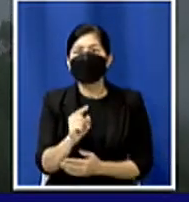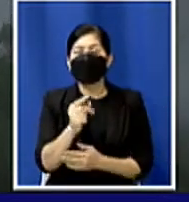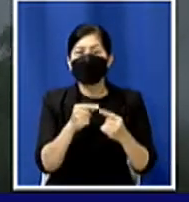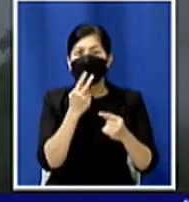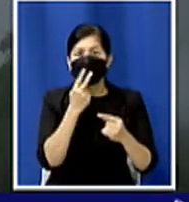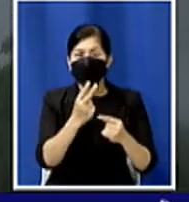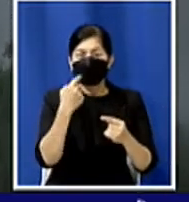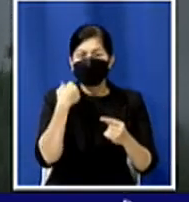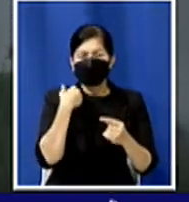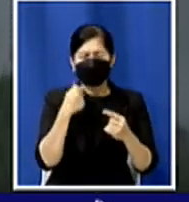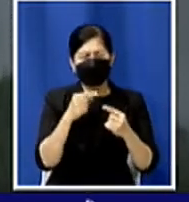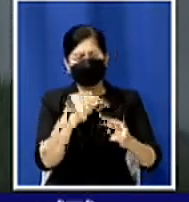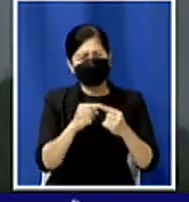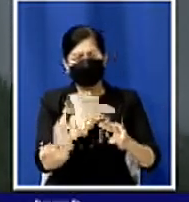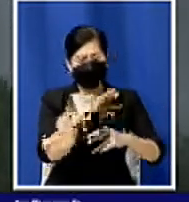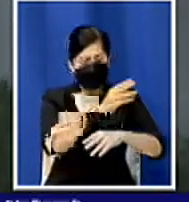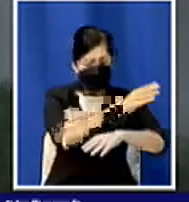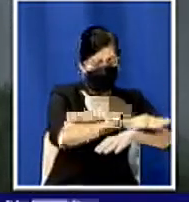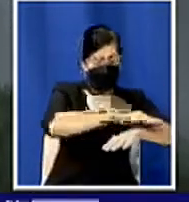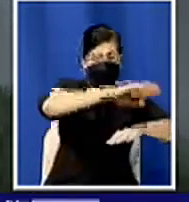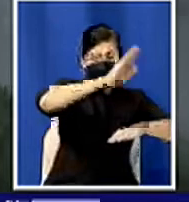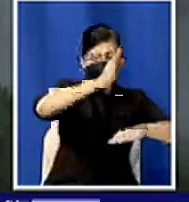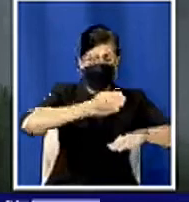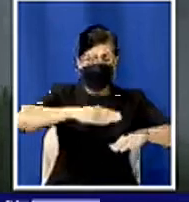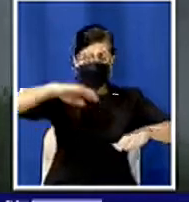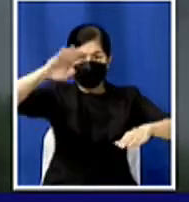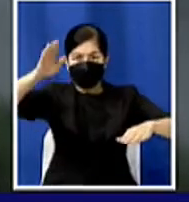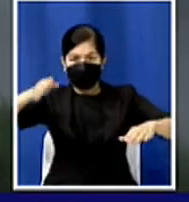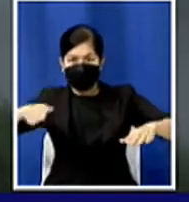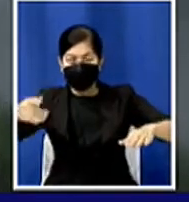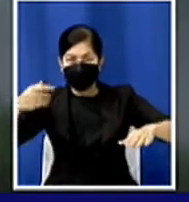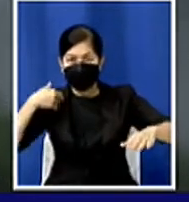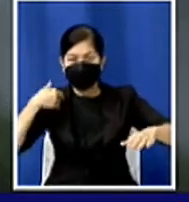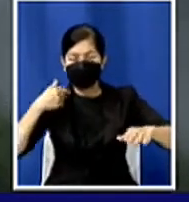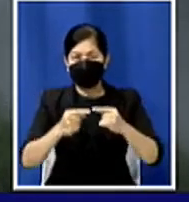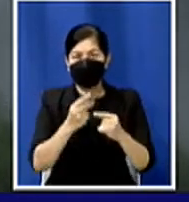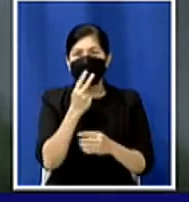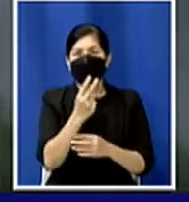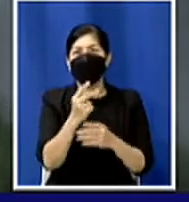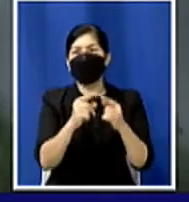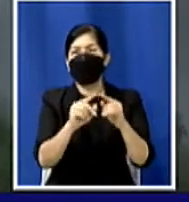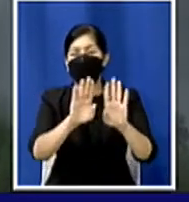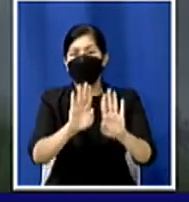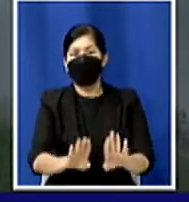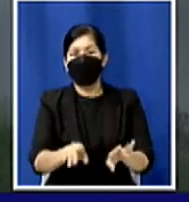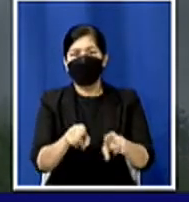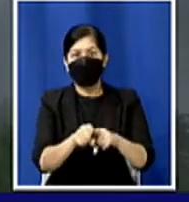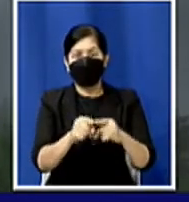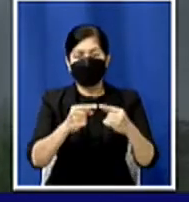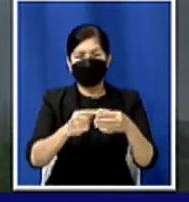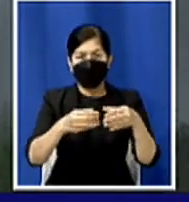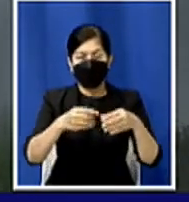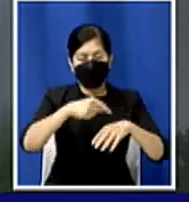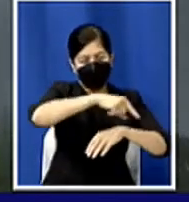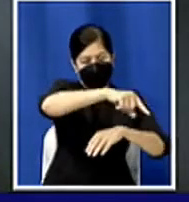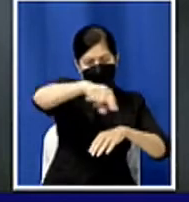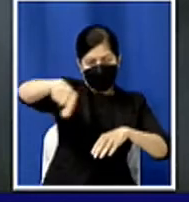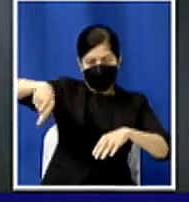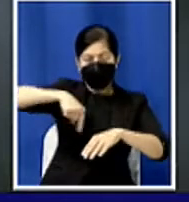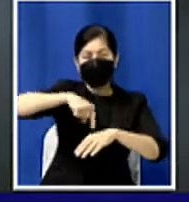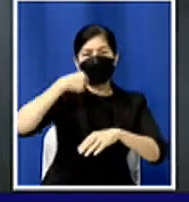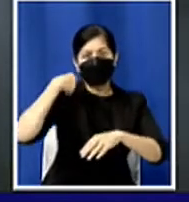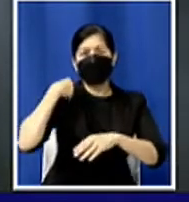ที่เรียกไม่ถูกนะเพราะว่าตอนนั้นเคยไปทีนึงจะเป็นทำเป็นเหมือนวงกลมแนว360องศาตรงนั้นปลูกชาทิวทัศน์สวยงามพลับอร่อยแถว